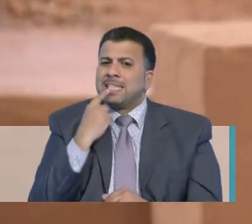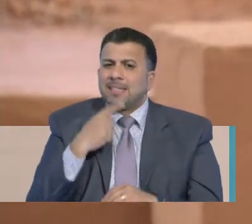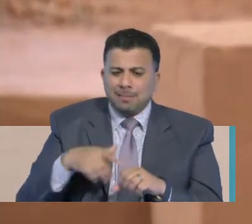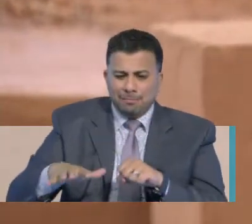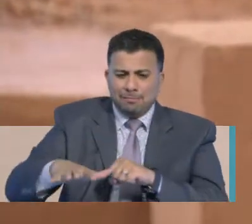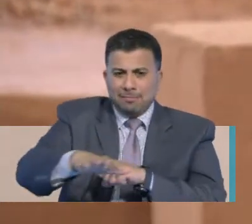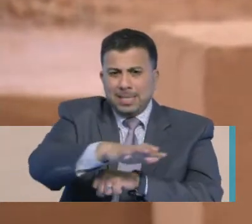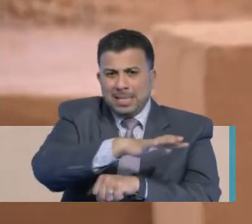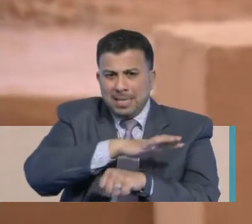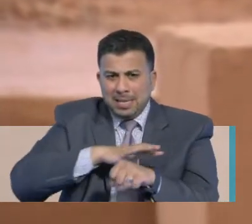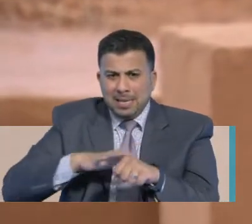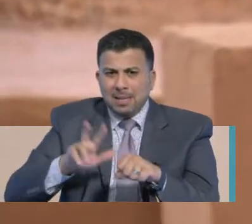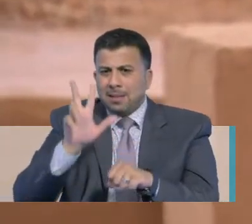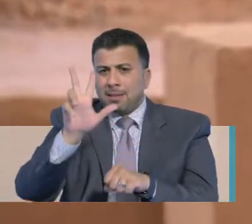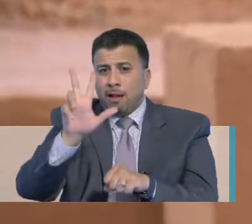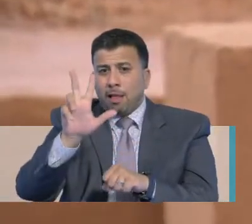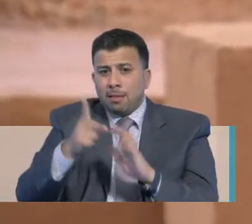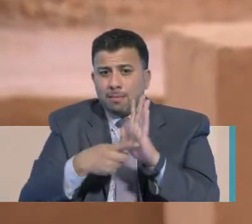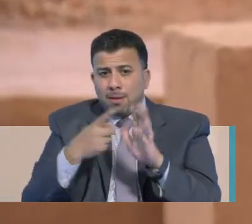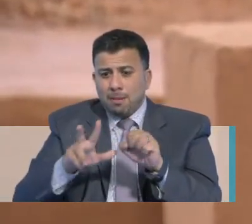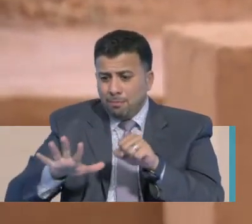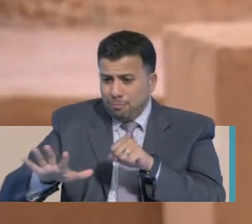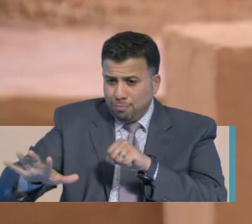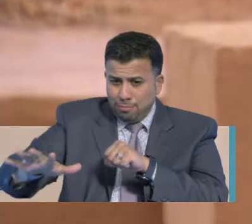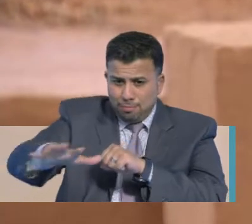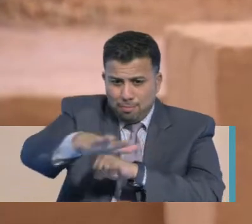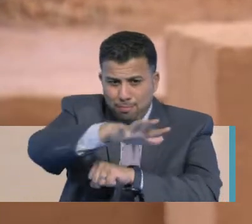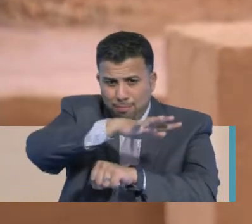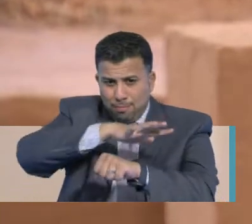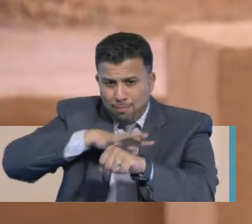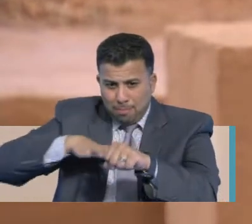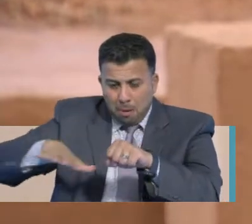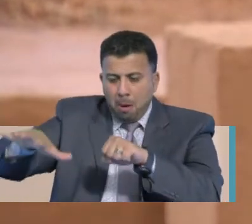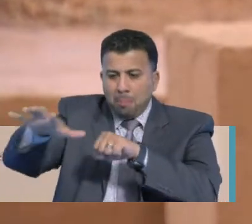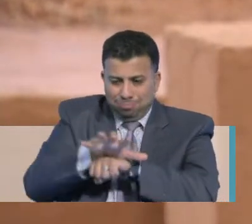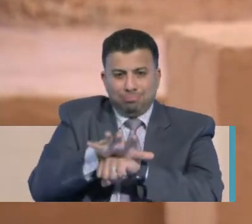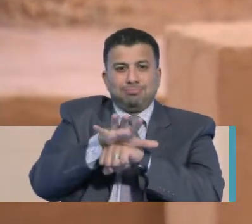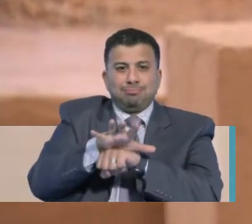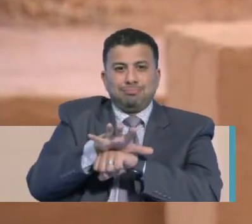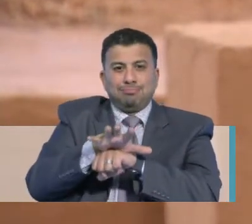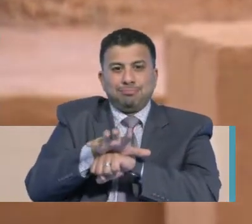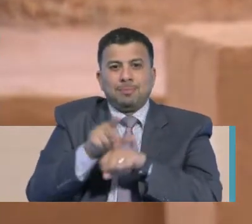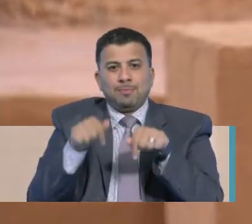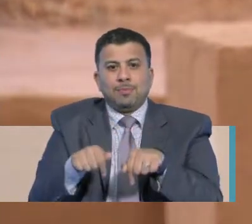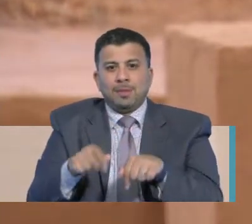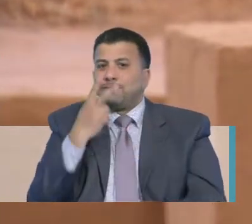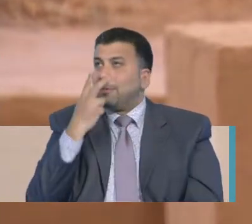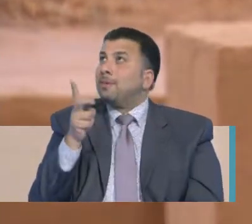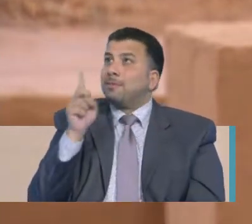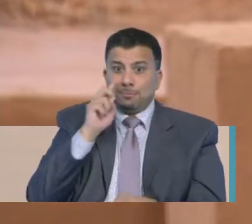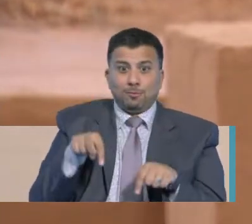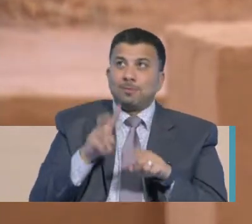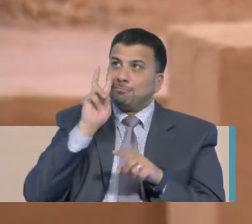شمال وثلاث لفات لحد ما خبطت هنا. فهذه يعني التكوينات.